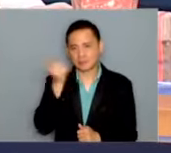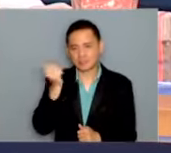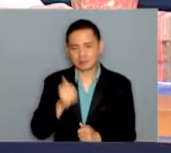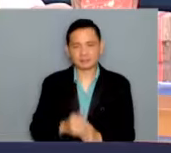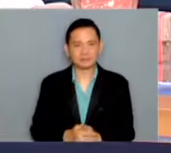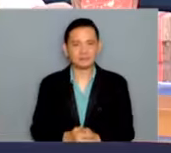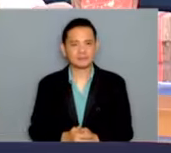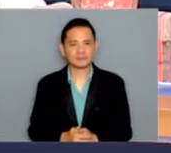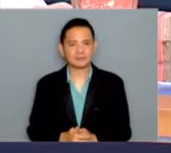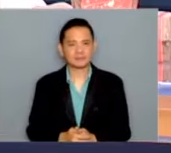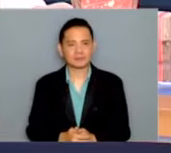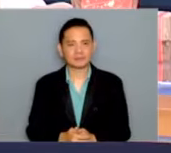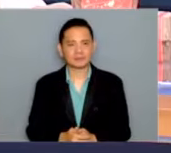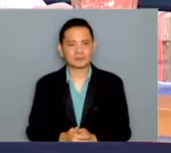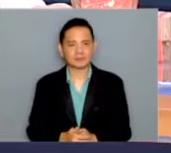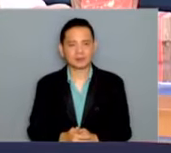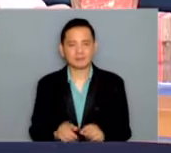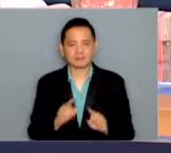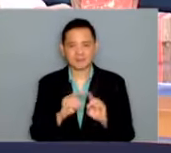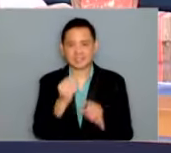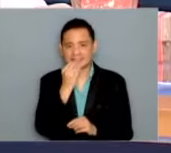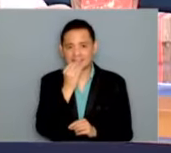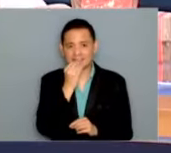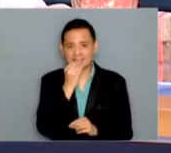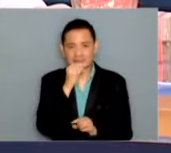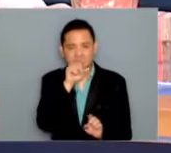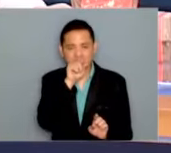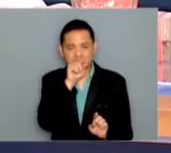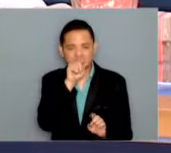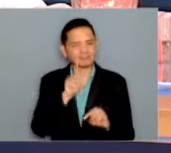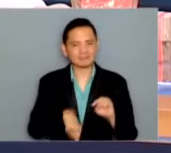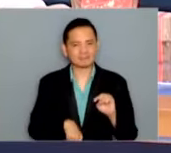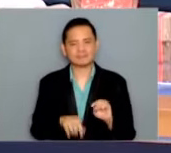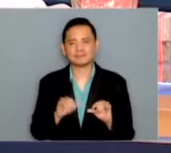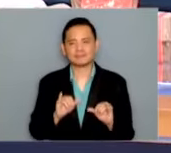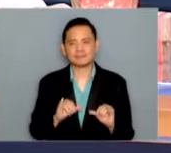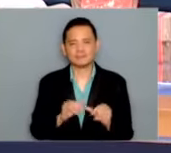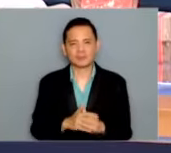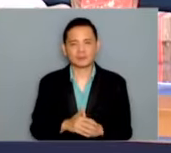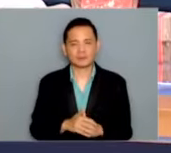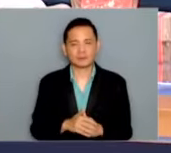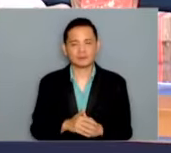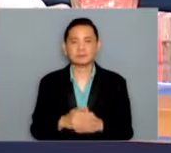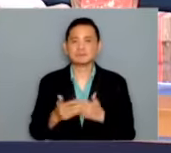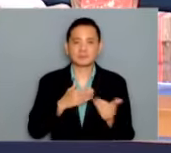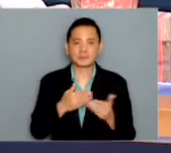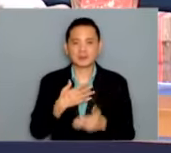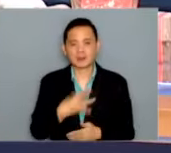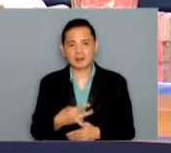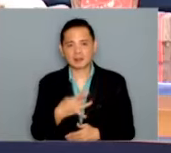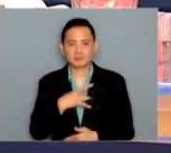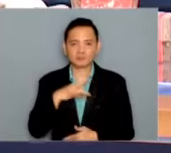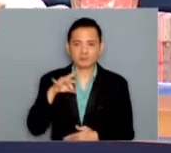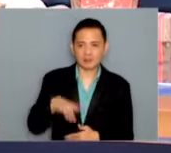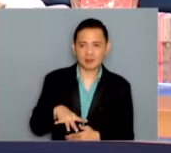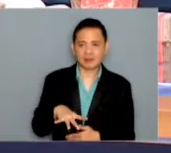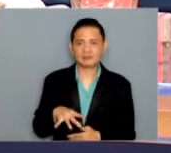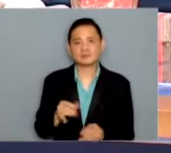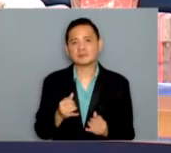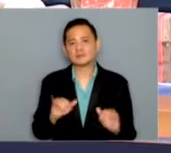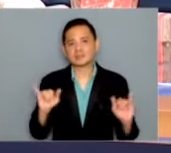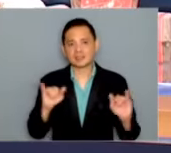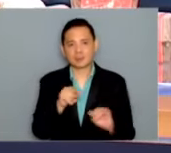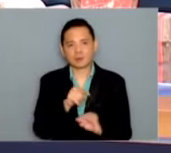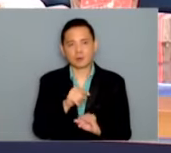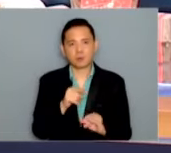Pinoy boy ako. Pero katulad ni Maui, hindi ko pa rin kayang kainin talaga yung sisiyo. Diba? Pero ito, hilig nyo man o hindi ang balut, siguradong hindi kayo tatanggi.